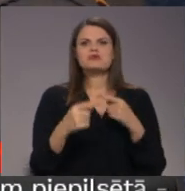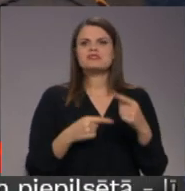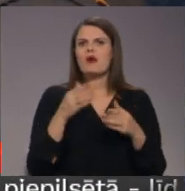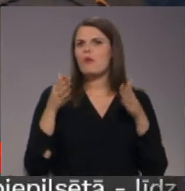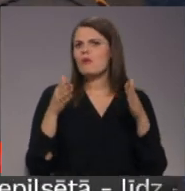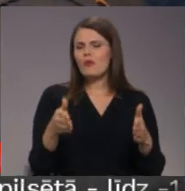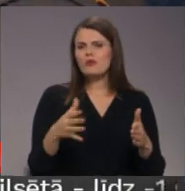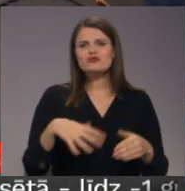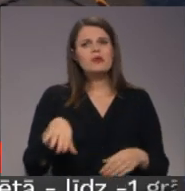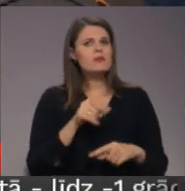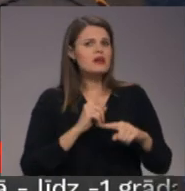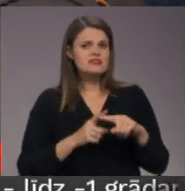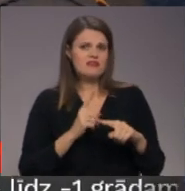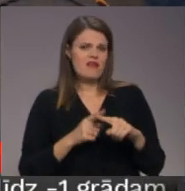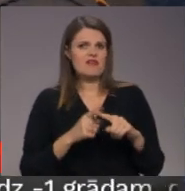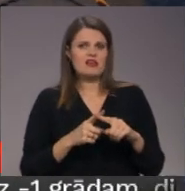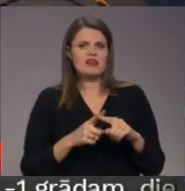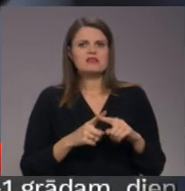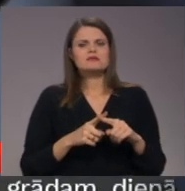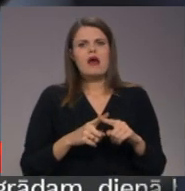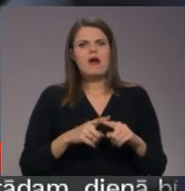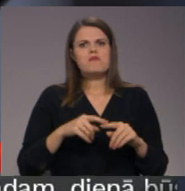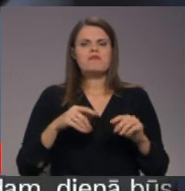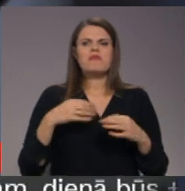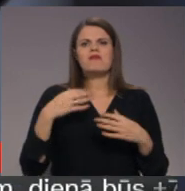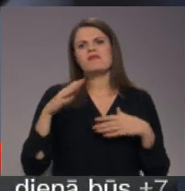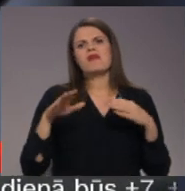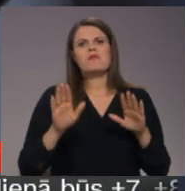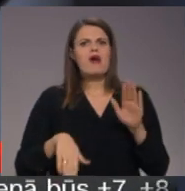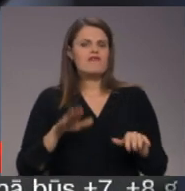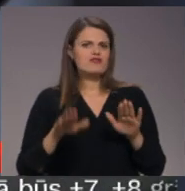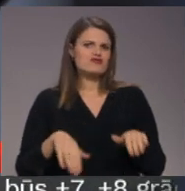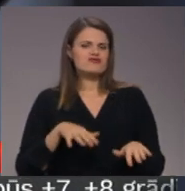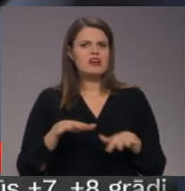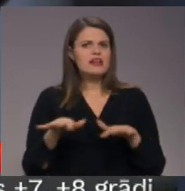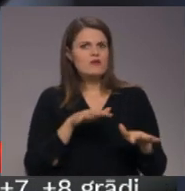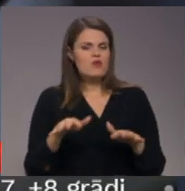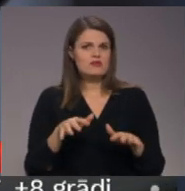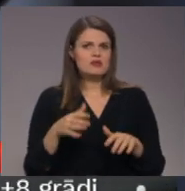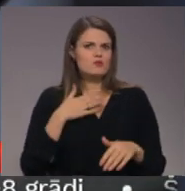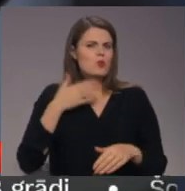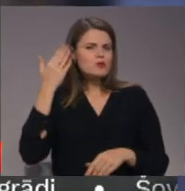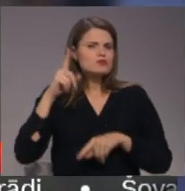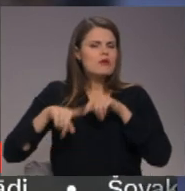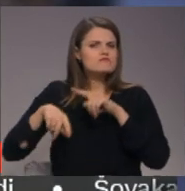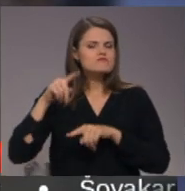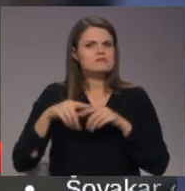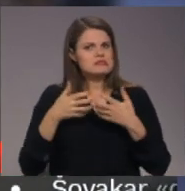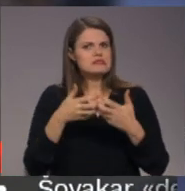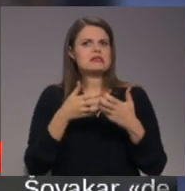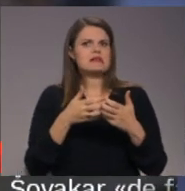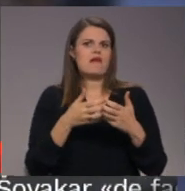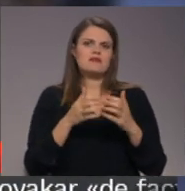Mēs nedrīkstam pievilt mūsu senčus, jo, ja mēs pazaudēsim viņu ideālus, viņu sapni